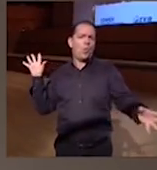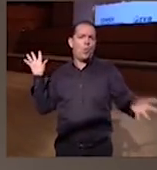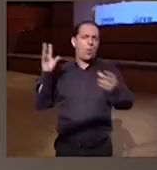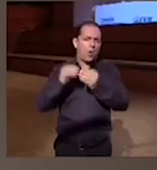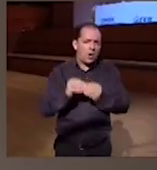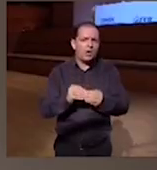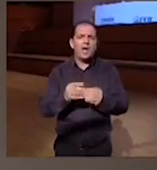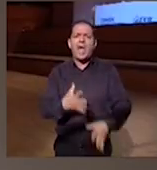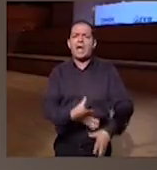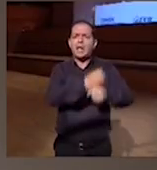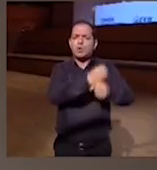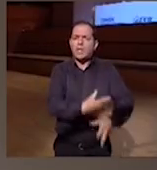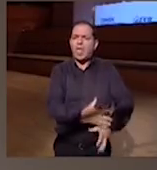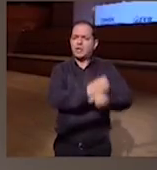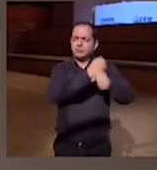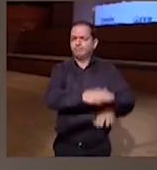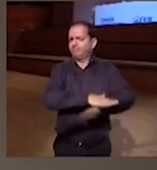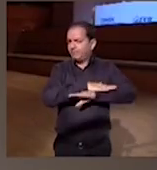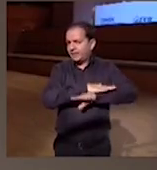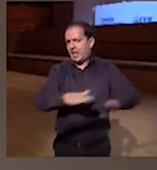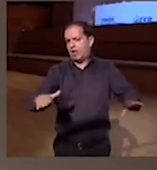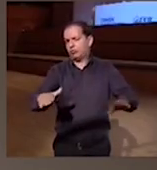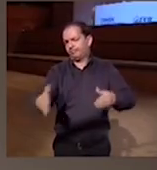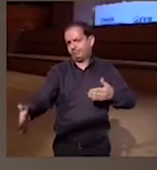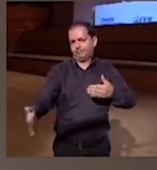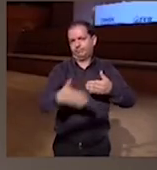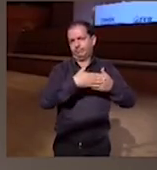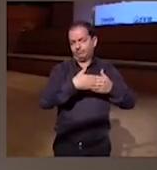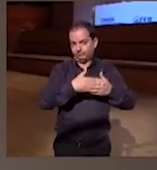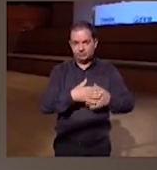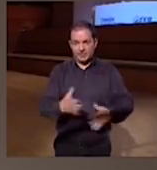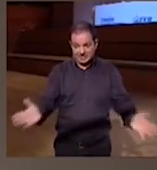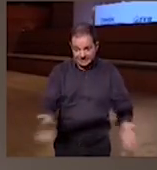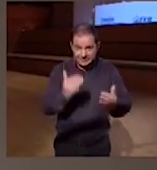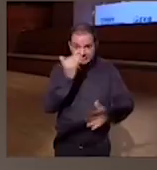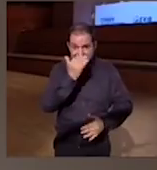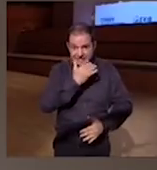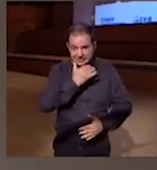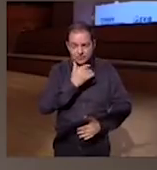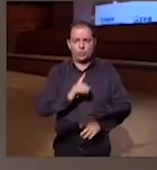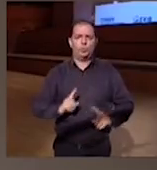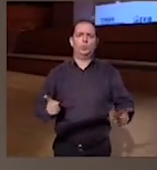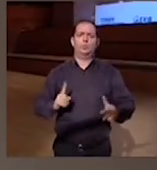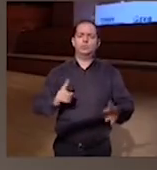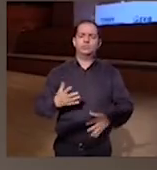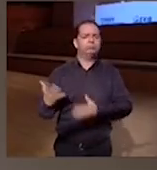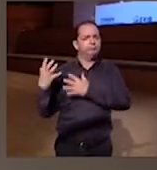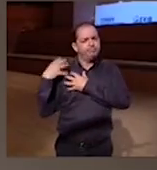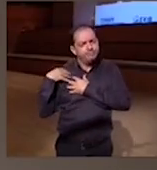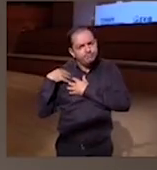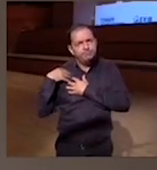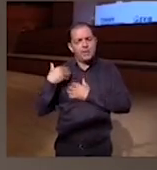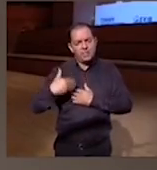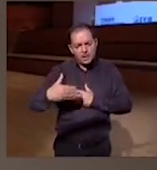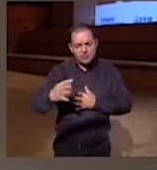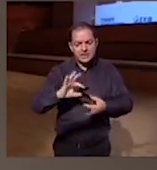τελευταίων εκκρεμωτήτων. Όχι απλώς με αίσθημα επίγοντος, αλλά θα έλεγα με αίσθηση της ιστορικότητας των